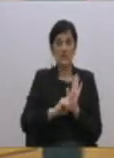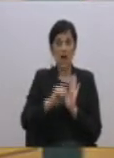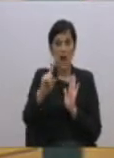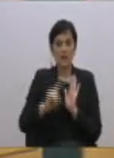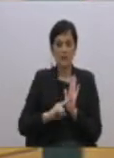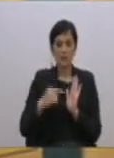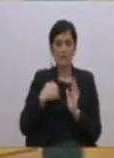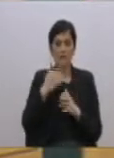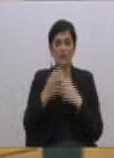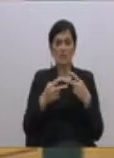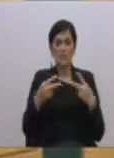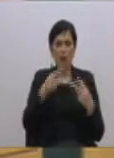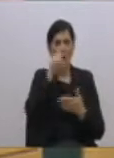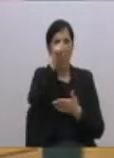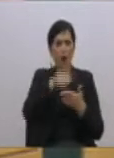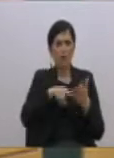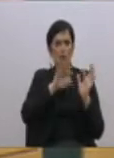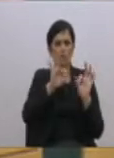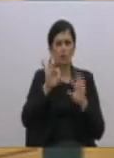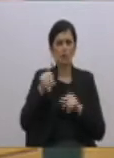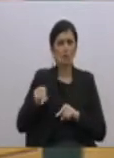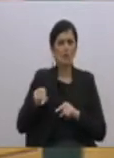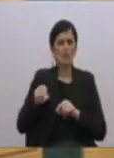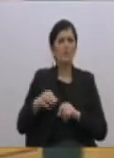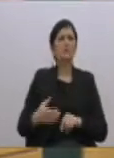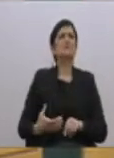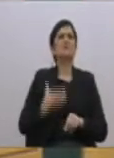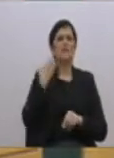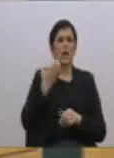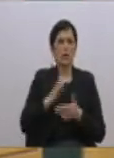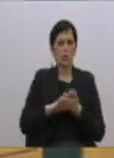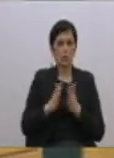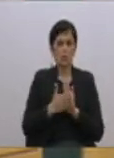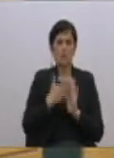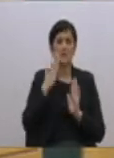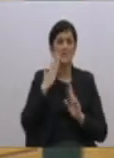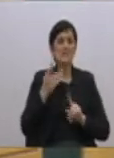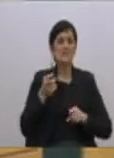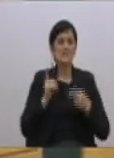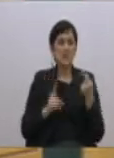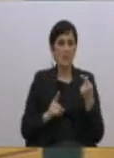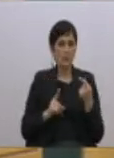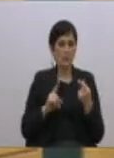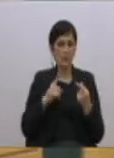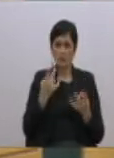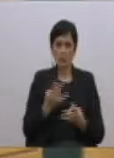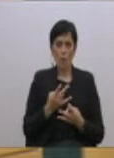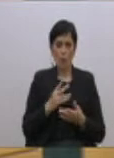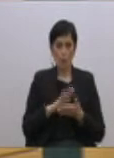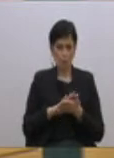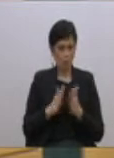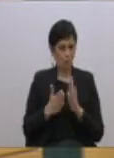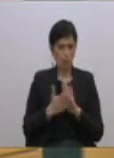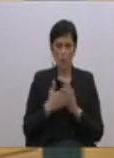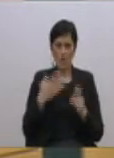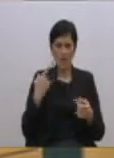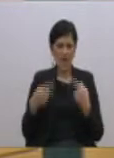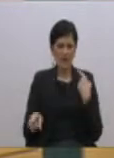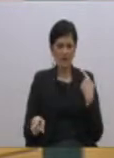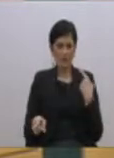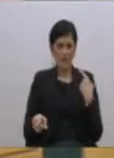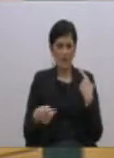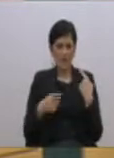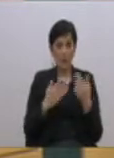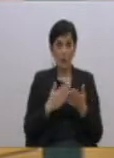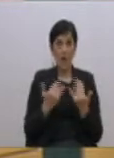საერთაშორისო პარტნიორებს იმაში, რომ აქ საგანგაშო მდგომარეობაა და სინამდვილეში რა თქმა უნდა მდგომარეობა თვისობად განსხვავებულია. ეს